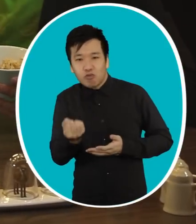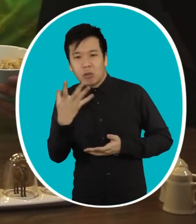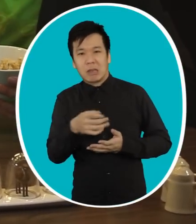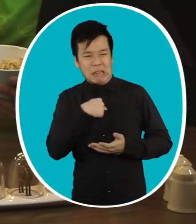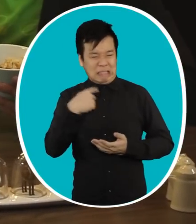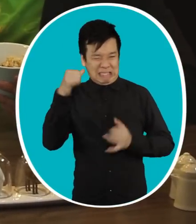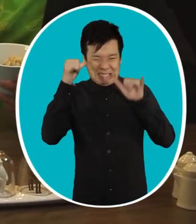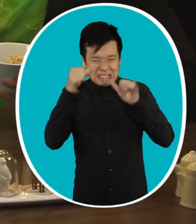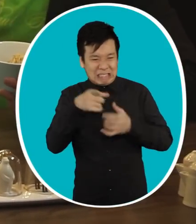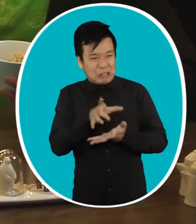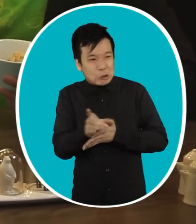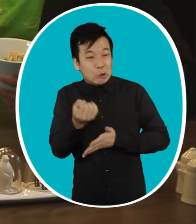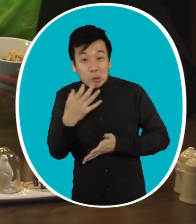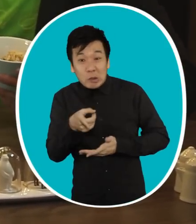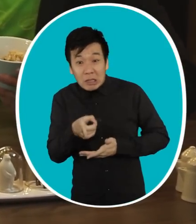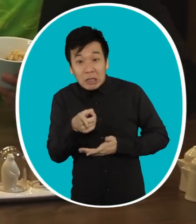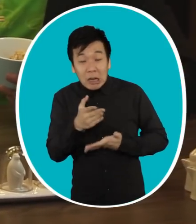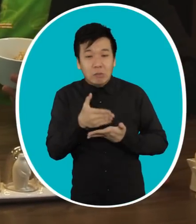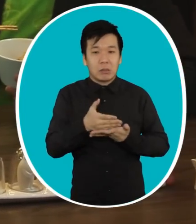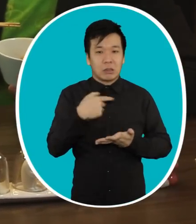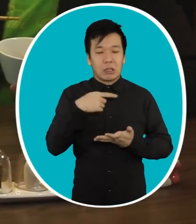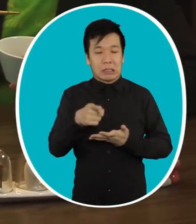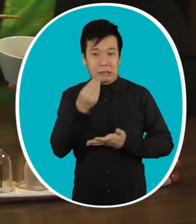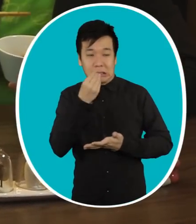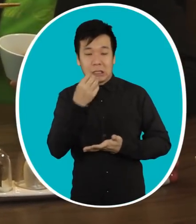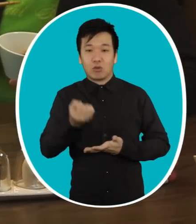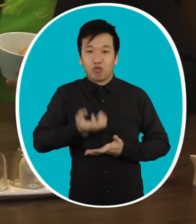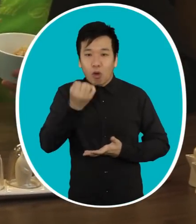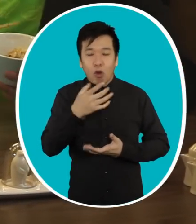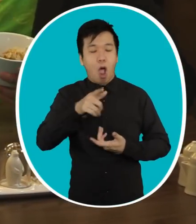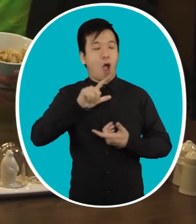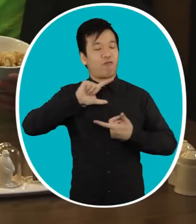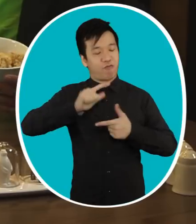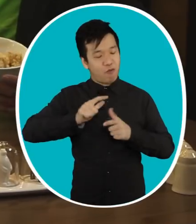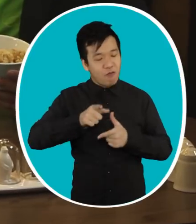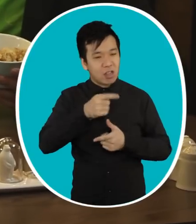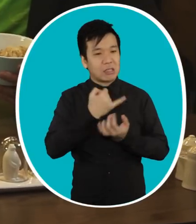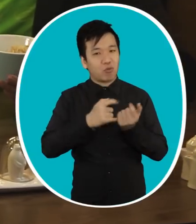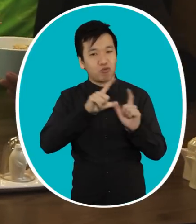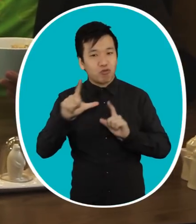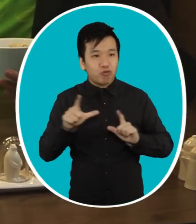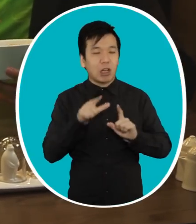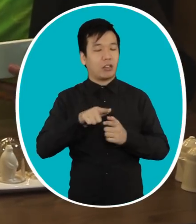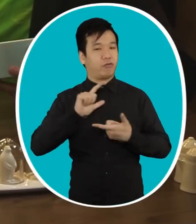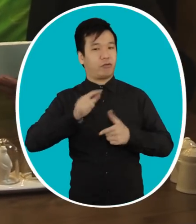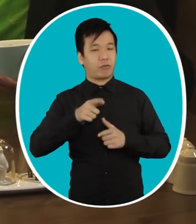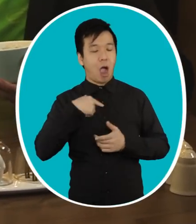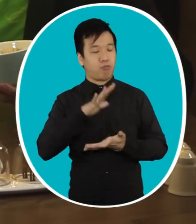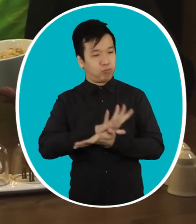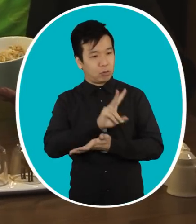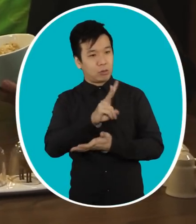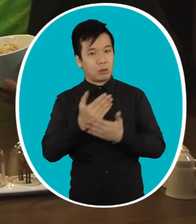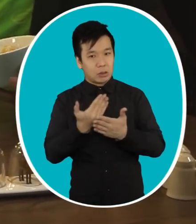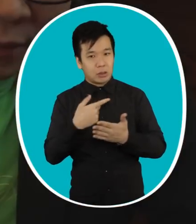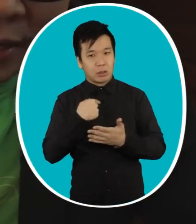要去食素。咁我覺得你食素菜咧係一個生活模式嘅選擇，都係一個好嘅選擇嚟嘅。咁但係兩年前我已經開始